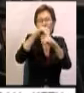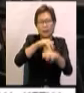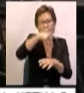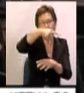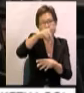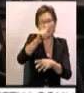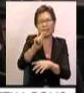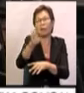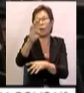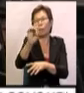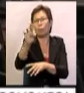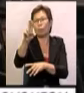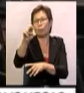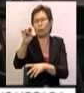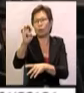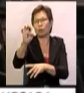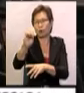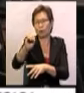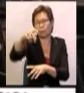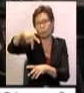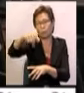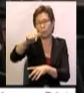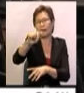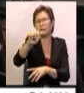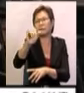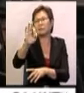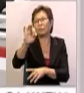PT Borneo Pacific.